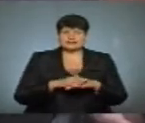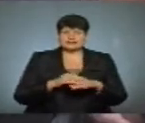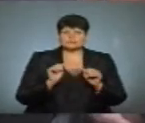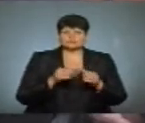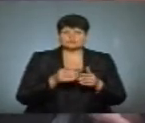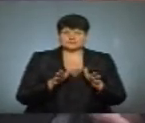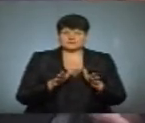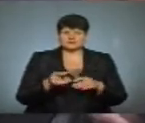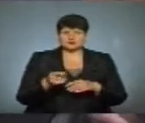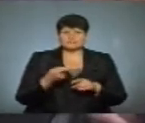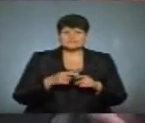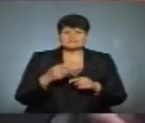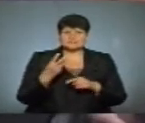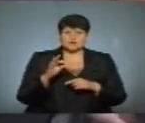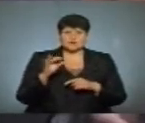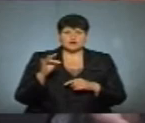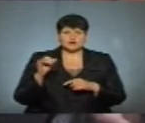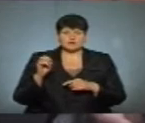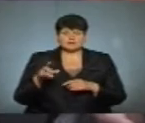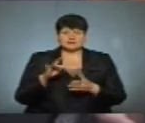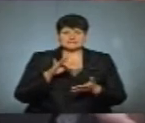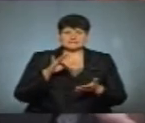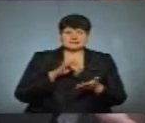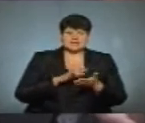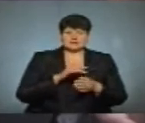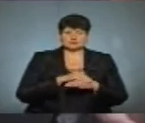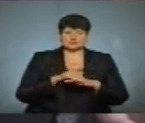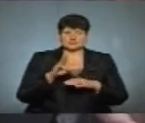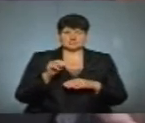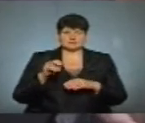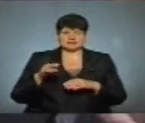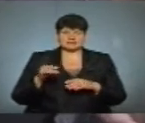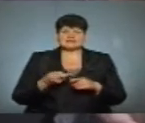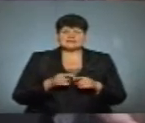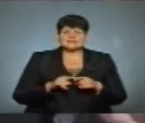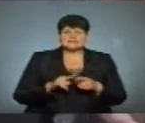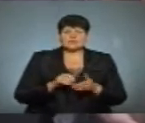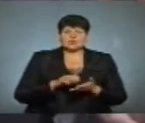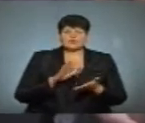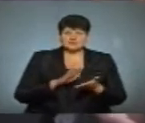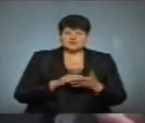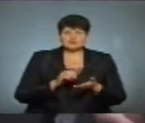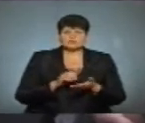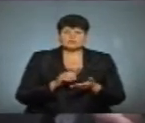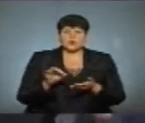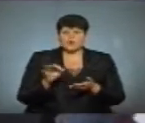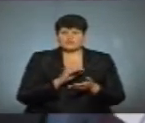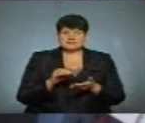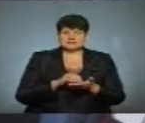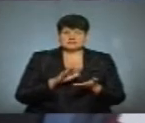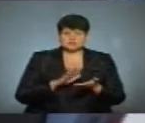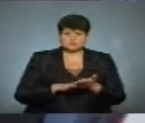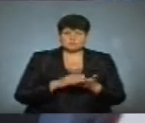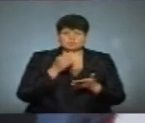Тернополю це є три ринки. Ринок «Оріон», ринок «Центральний» і ринок на вулиці Шептицького. Це ті, які офіційно зареєстровані операторами ринку торгівлі продуктами харчування.